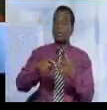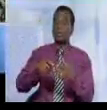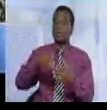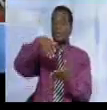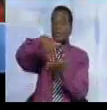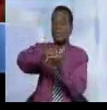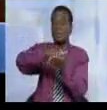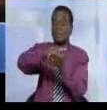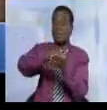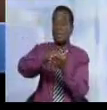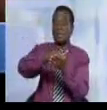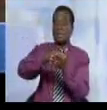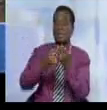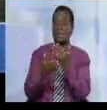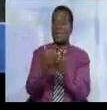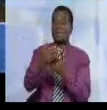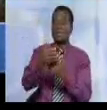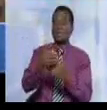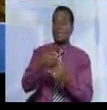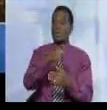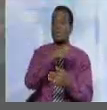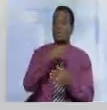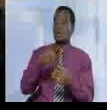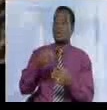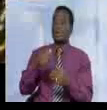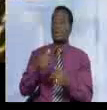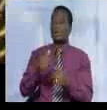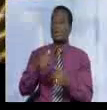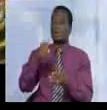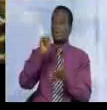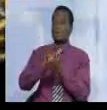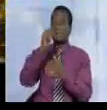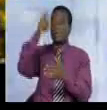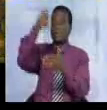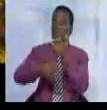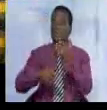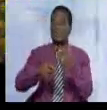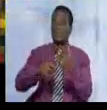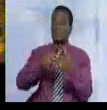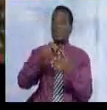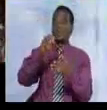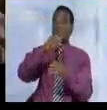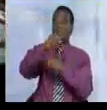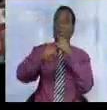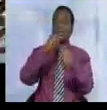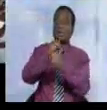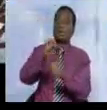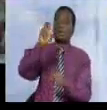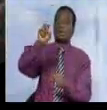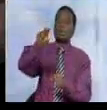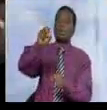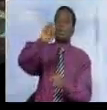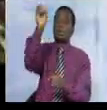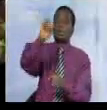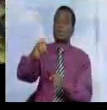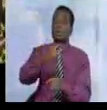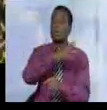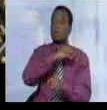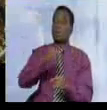par rapport au prêt que nous accordons habituellement. C'est un taux d'intérêt annuel de 12%, alors que les